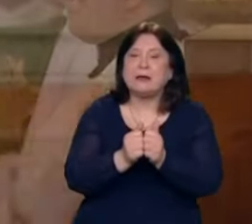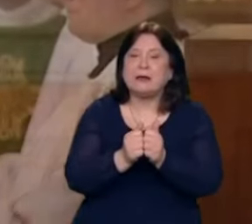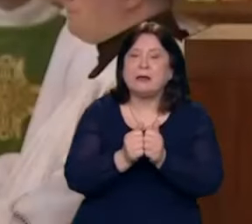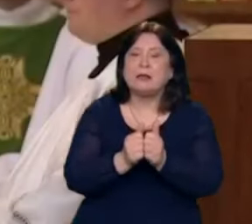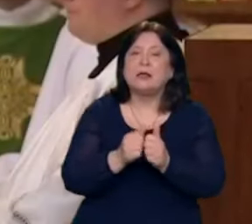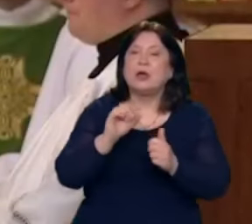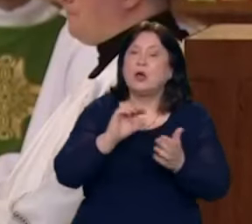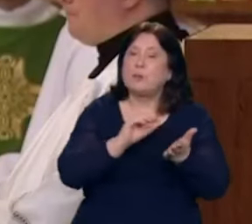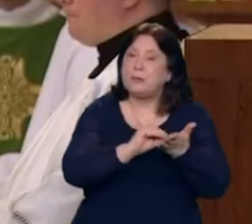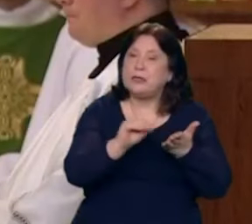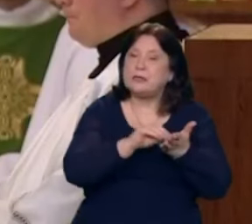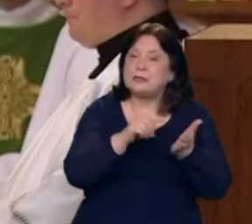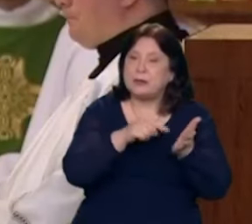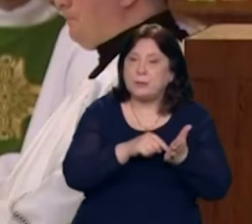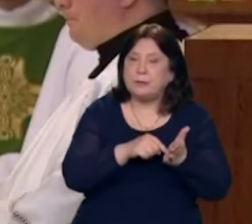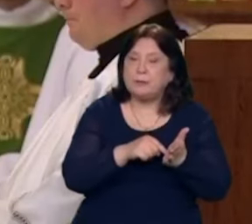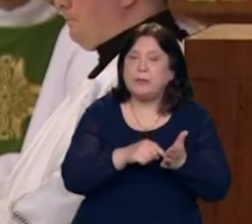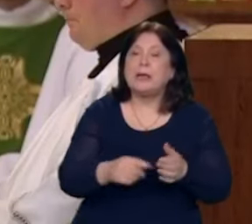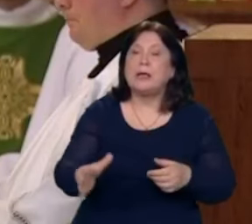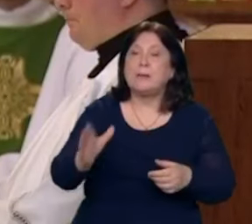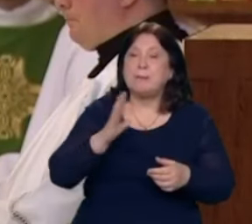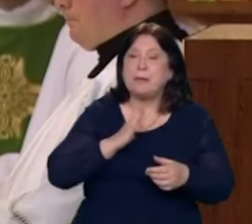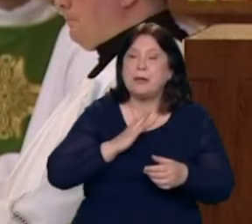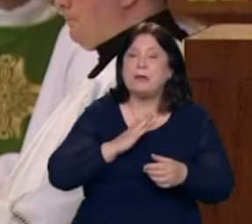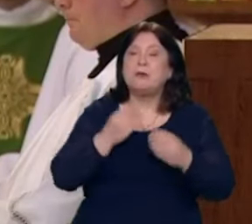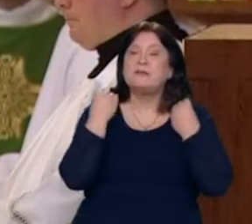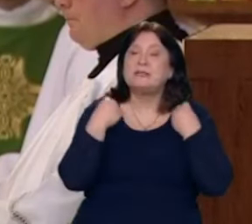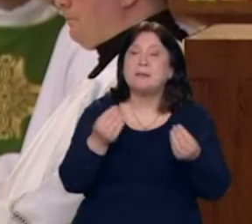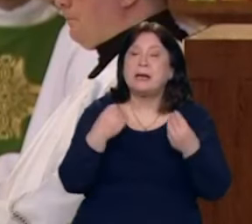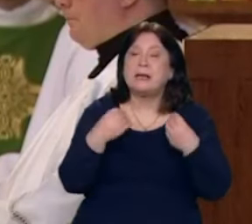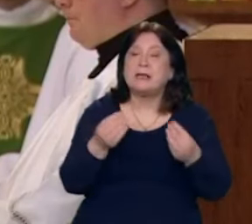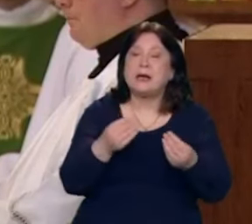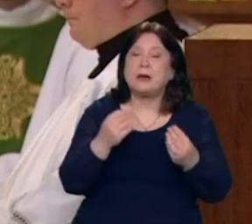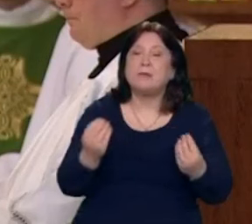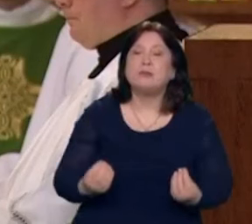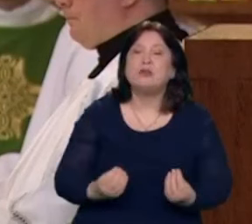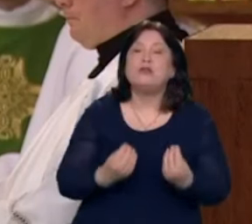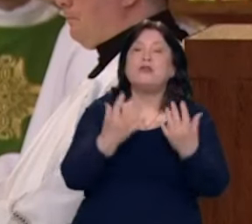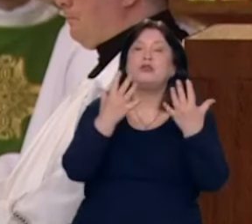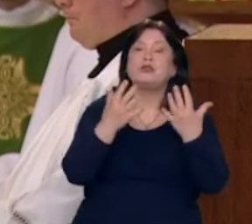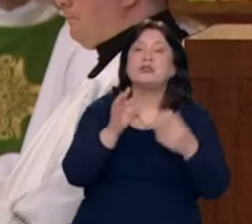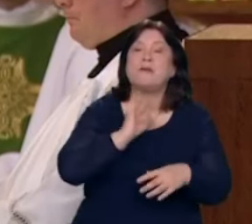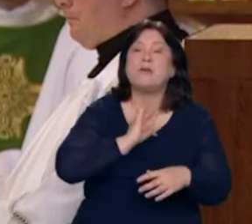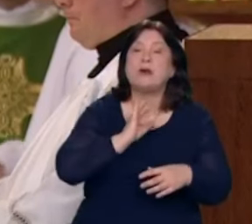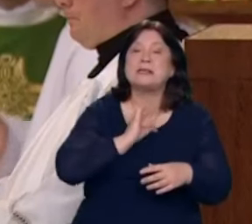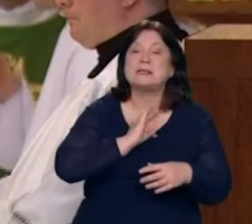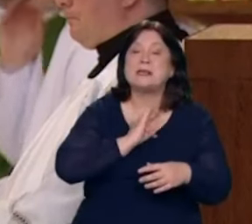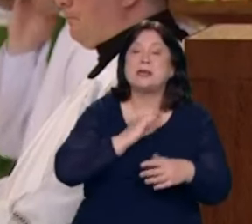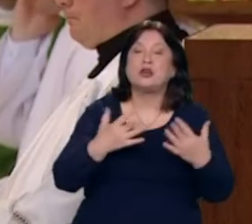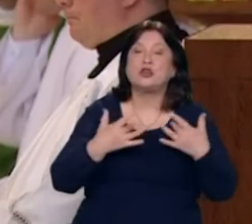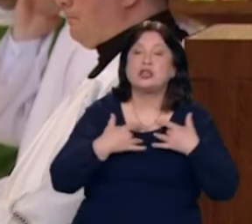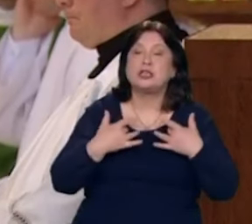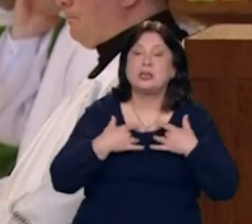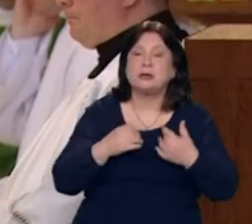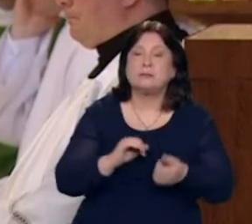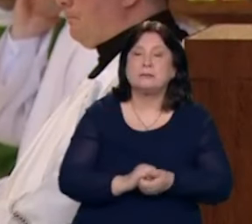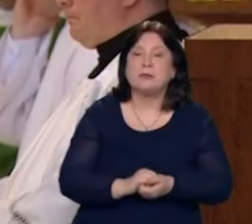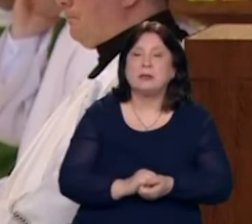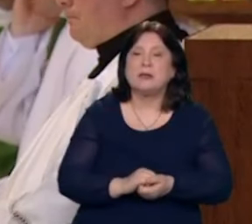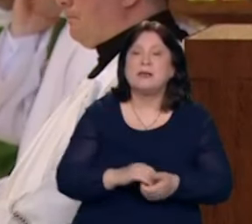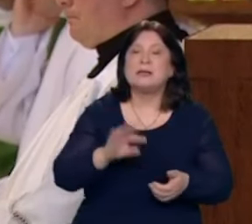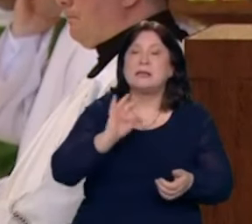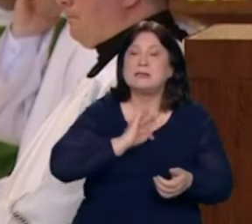którym pisał był twórcą własnego życia ze